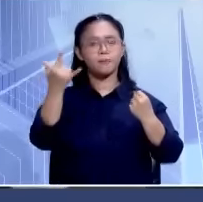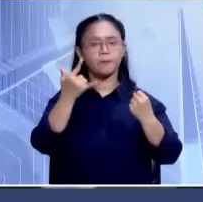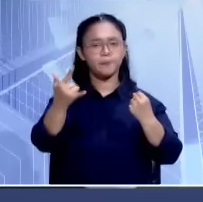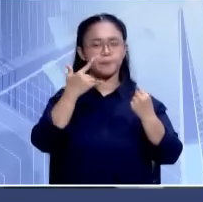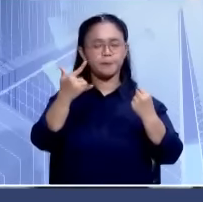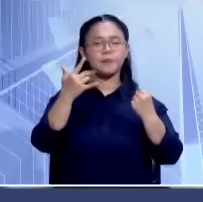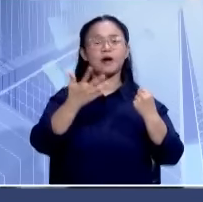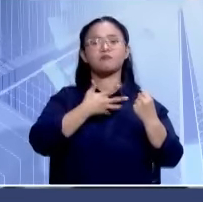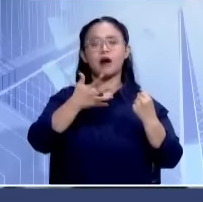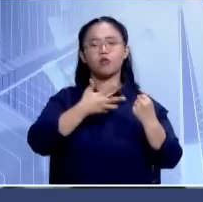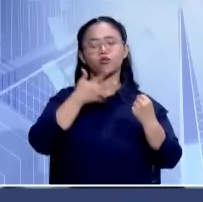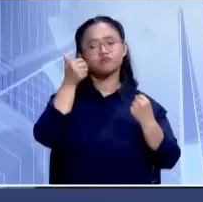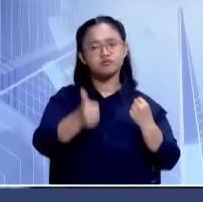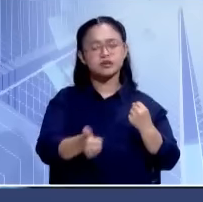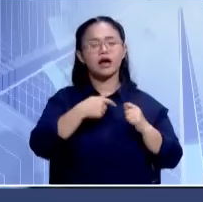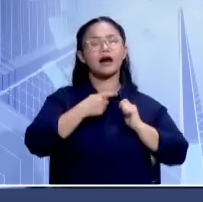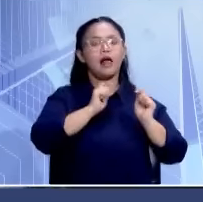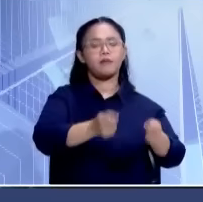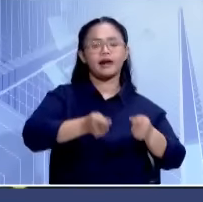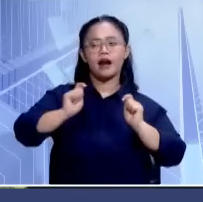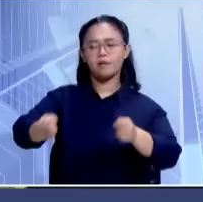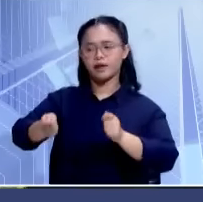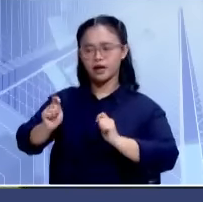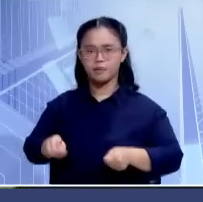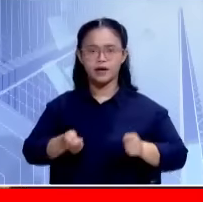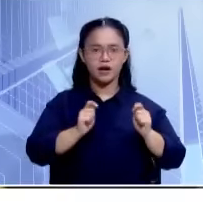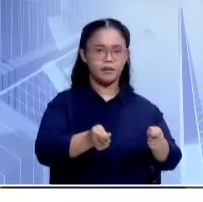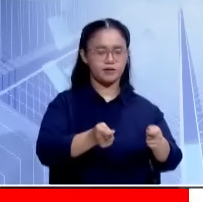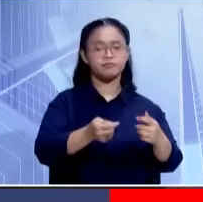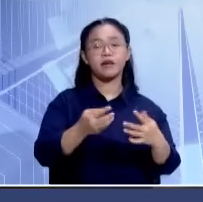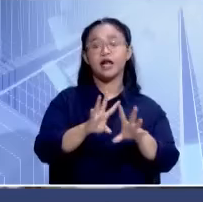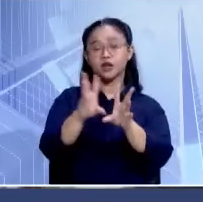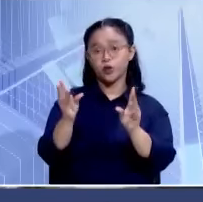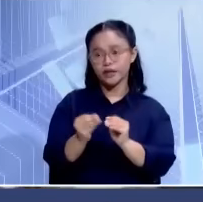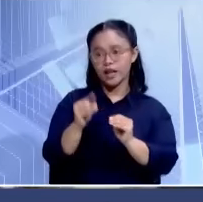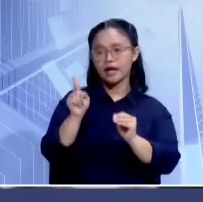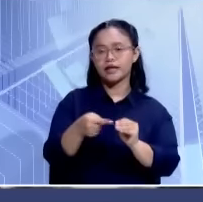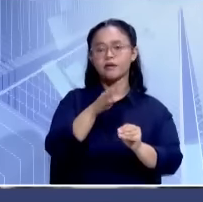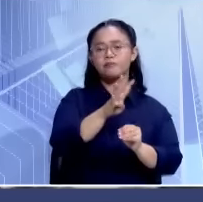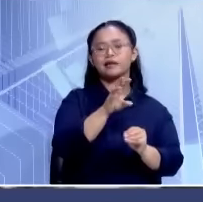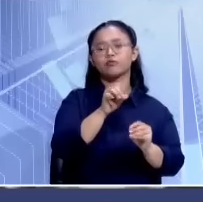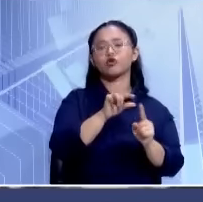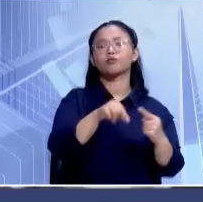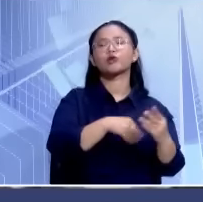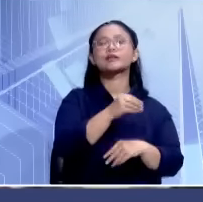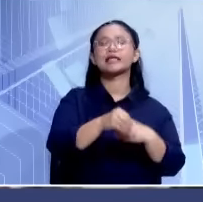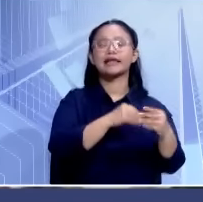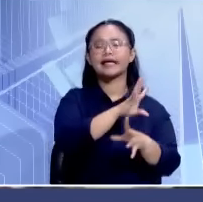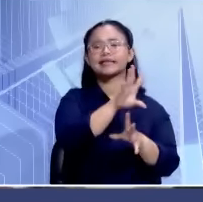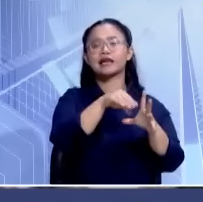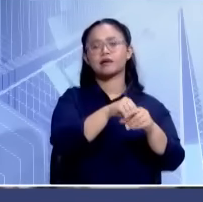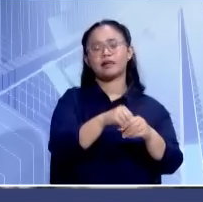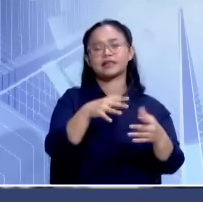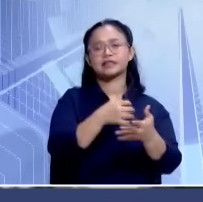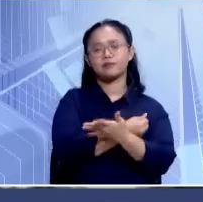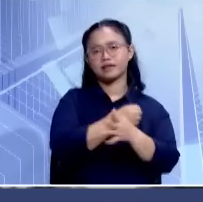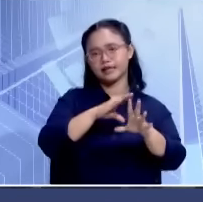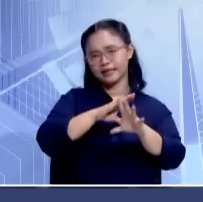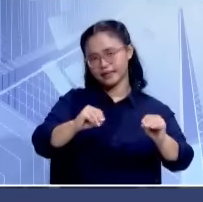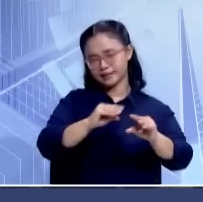menyerah untuk dapat melamar pekerjaan. Total ada 40 perusahaan yang ikut melakukan perekrutan dengan jumlah